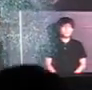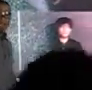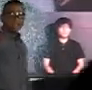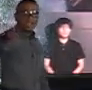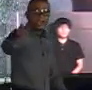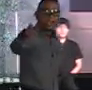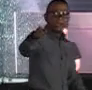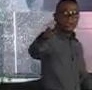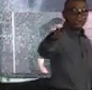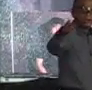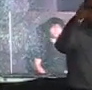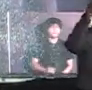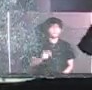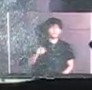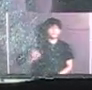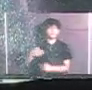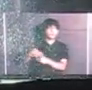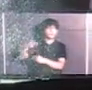is the lifeline